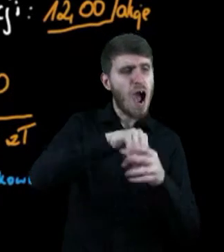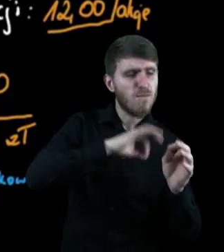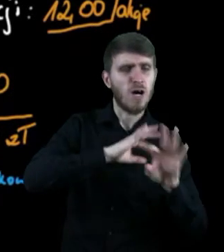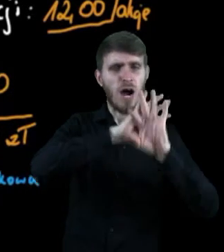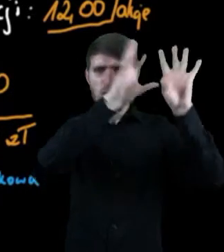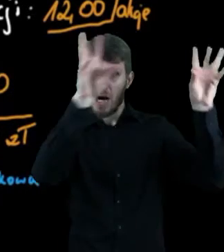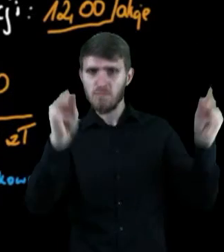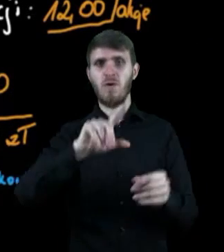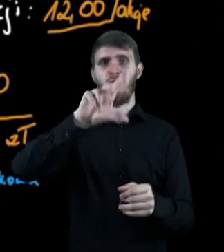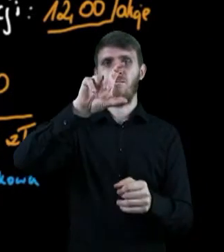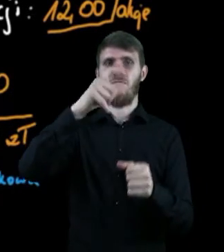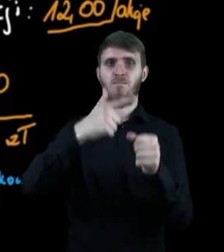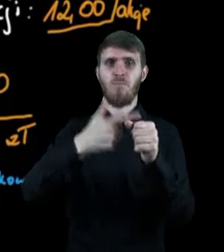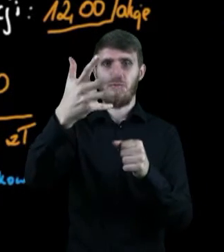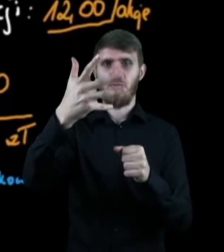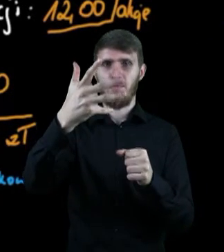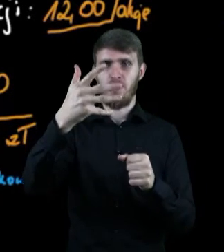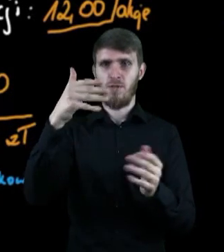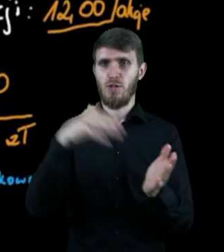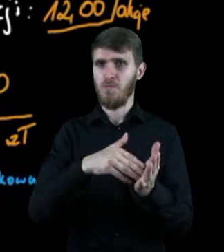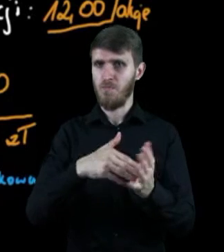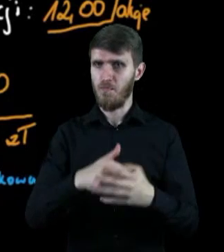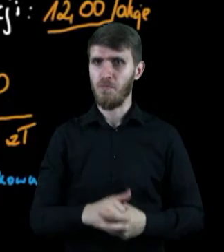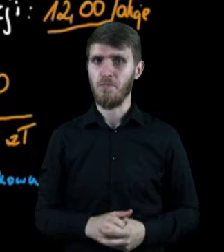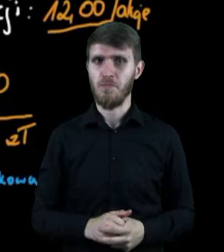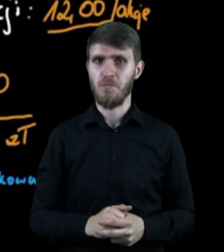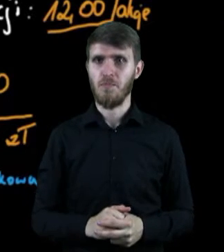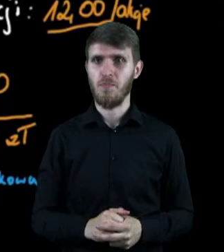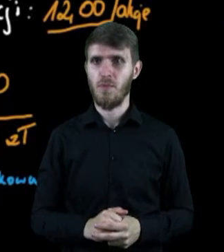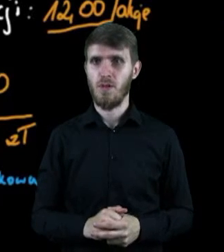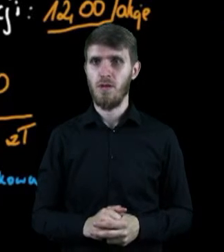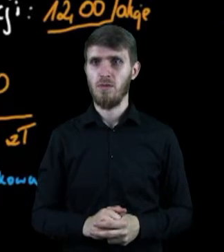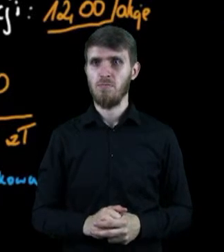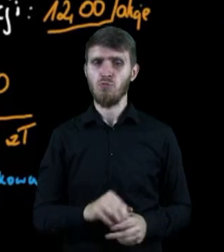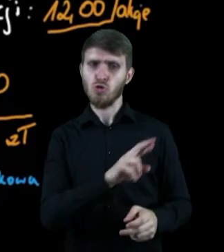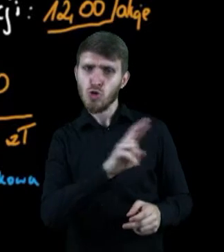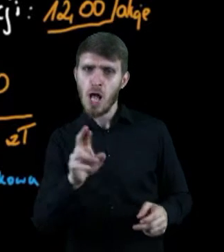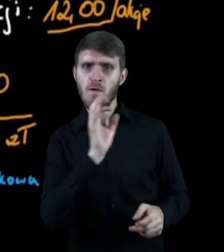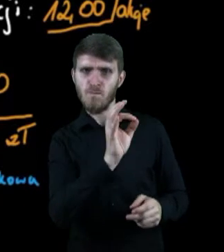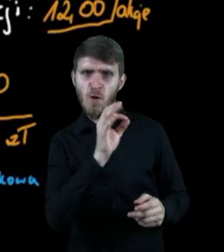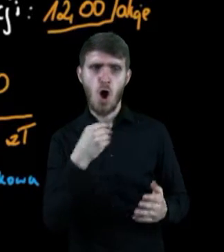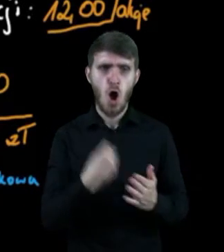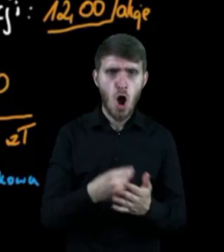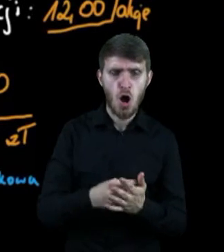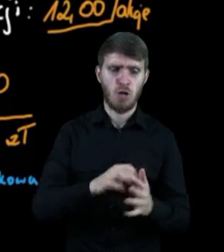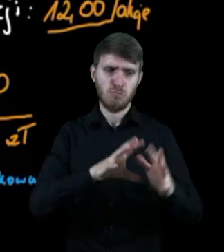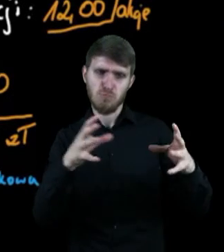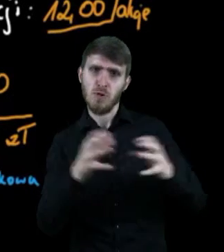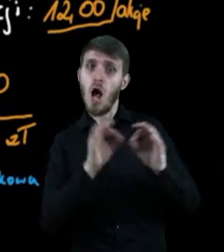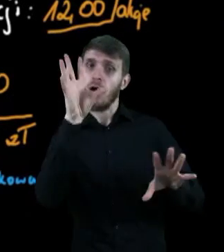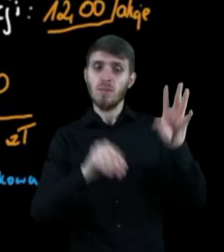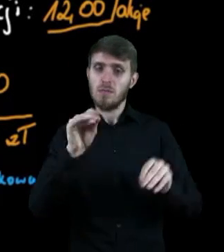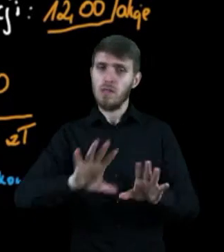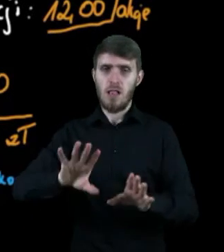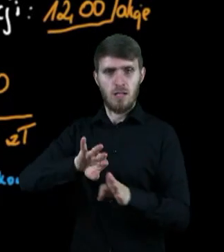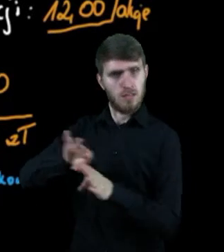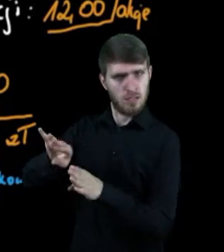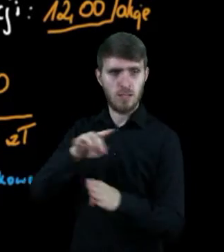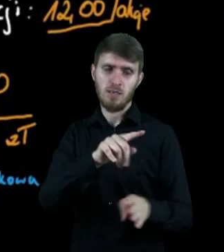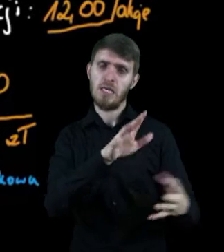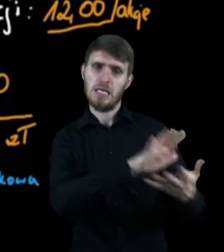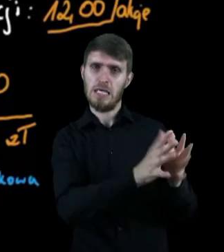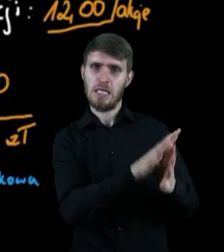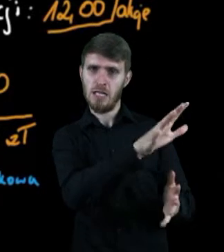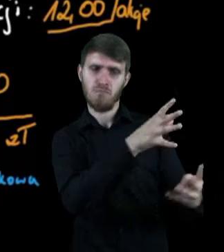i kapitału własnego na 225 tysięcy złotych. Przypominam, że to chodzi o te dwa